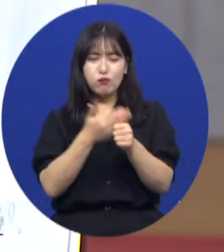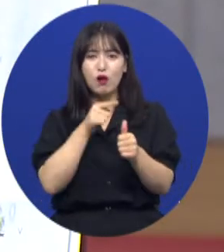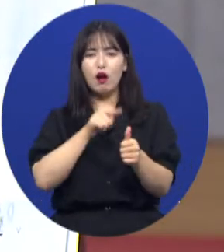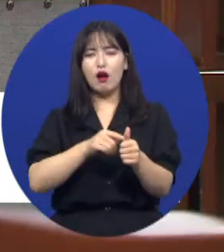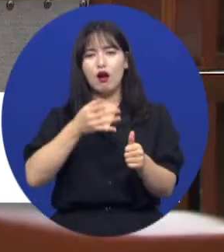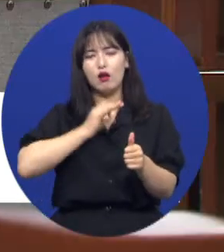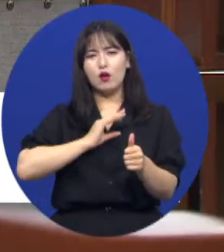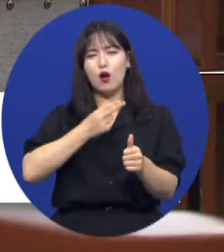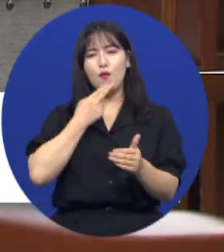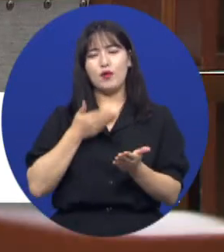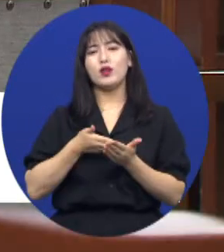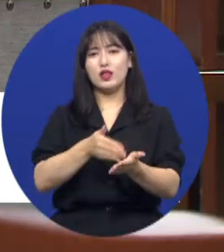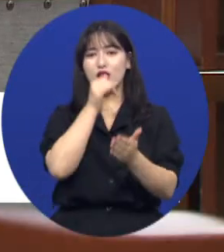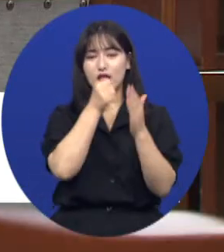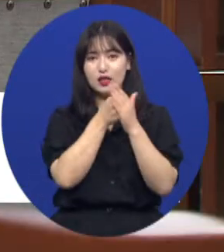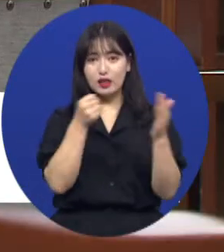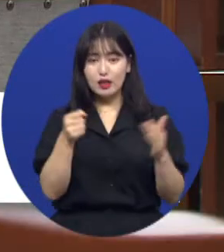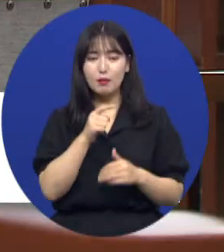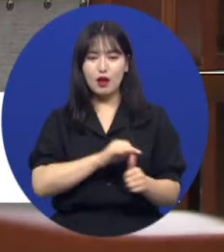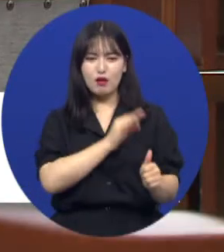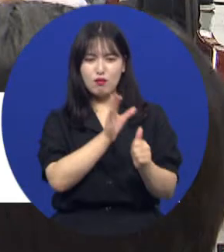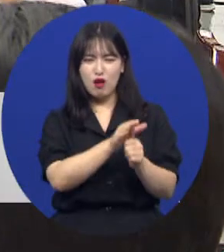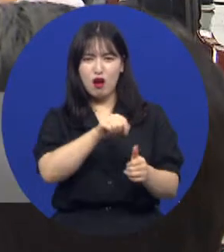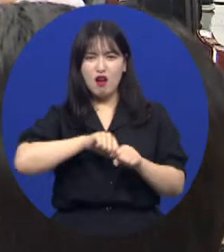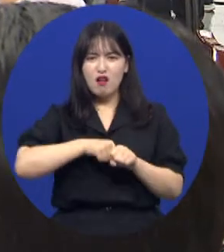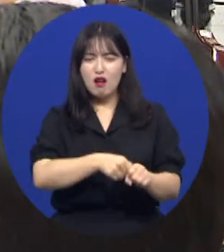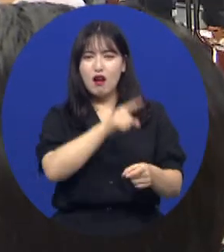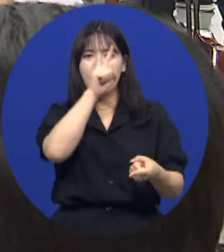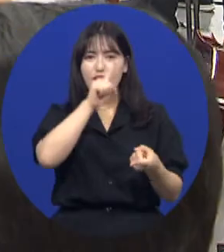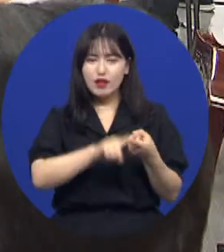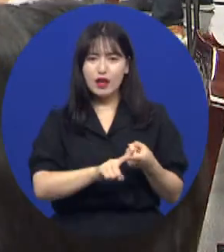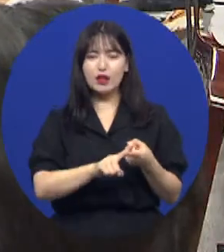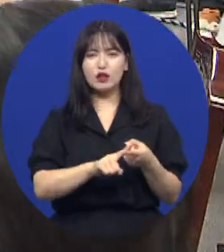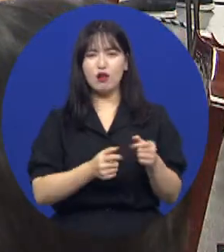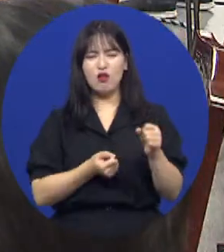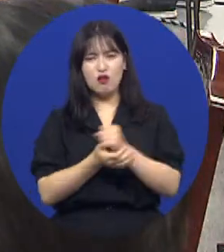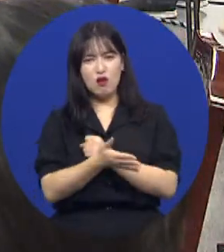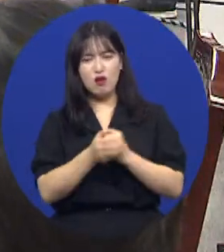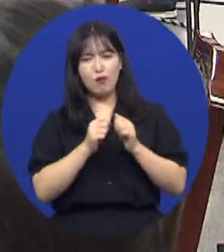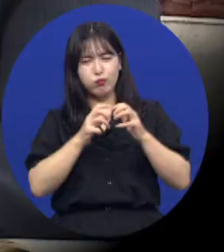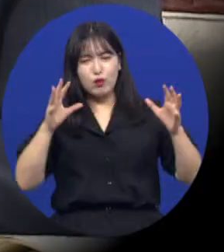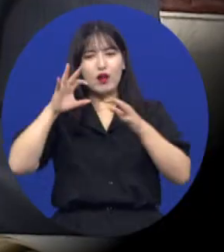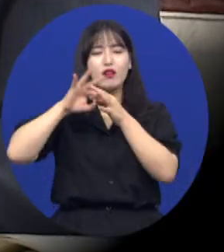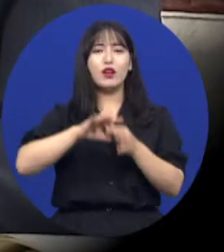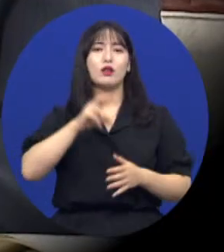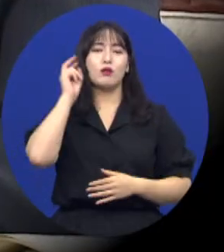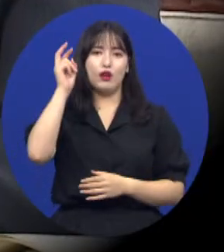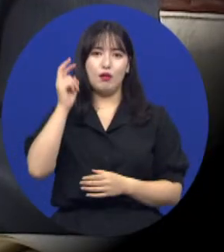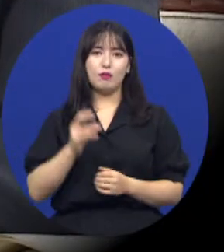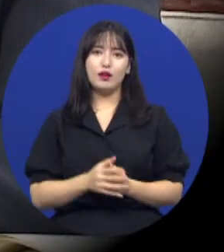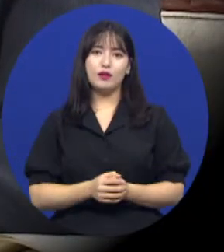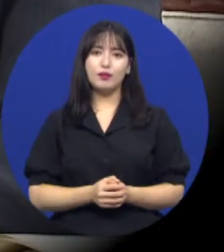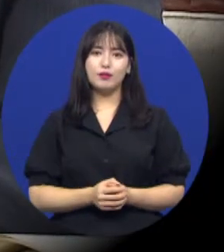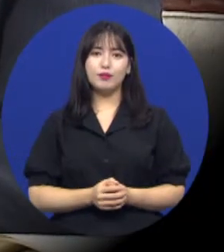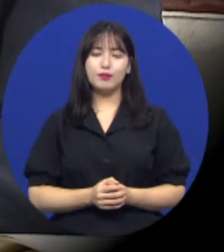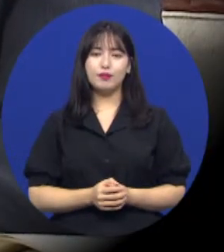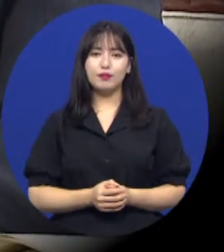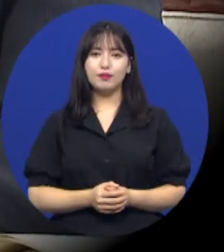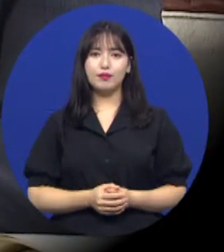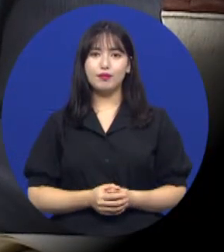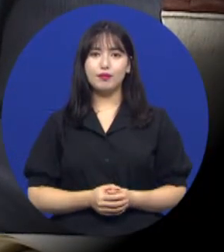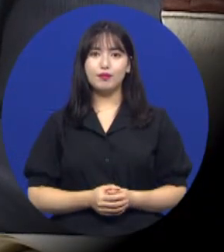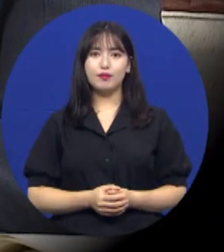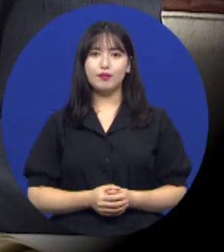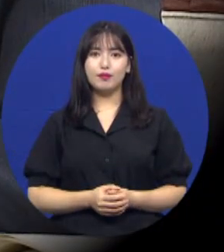무용론까지 제기되면서 임명 강행을 둘러싼 파장은 당분간 계속될 것으로 보입니다. MBC 뉴스 권혁태입니다.